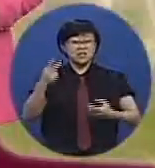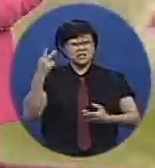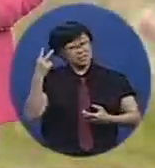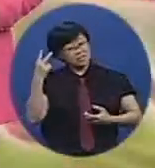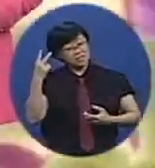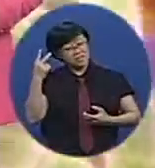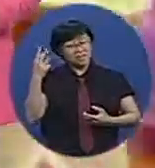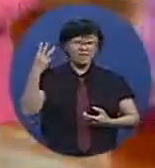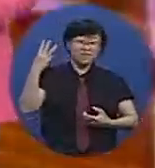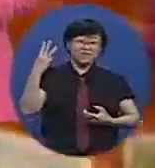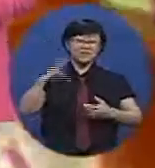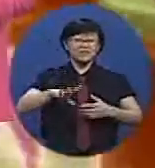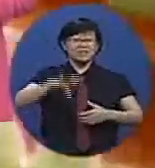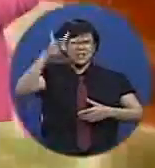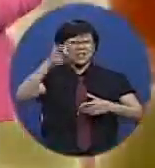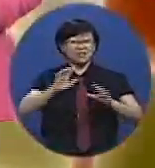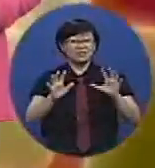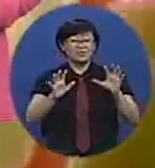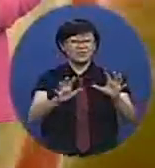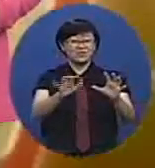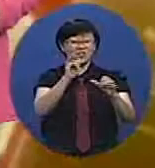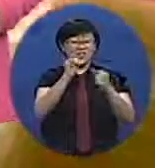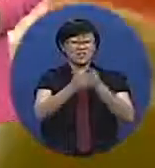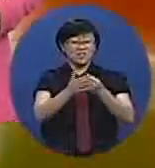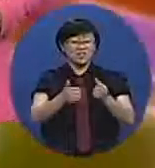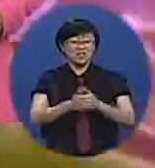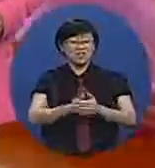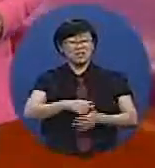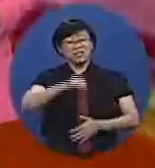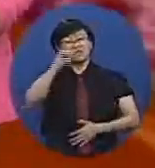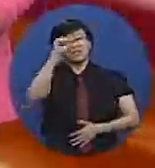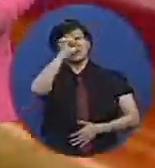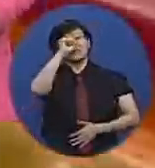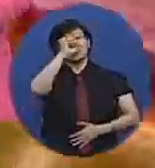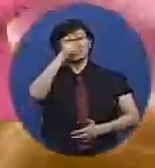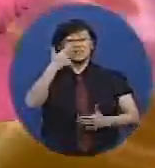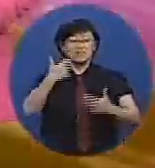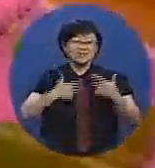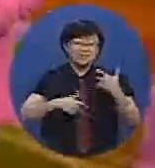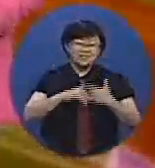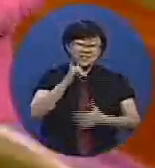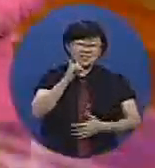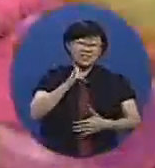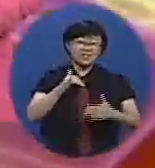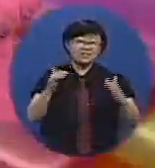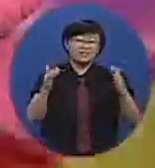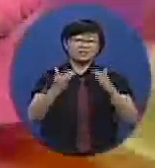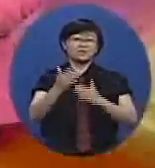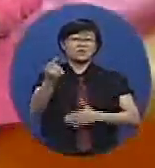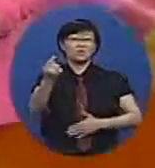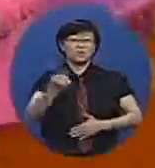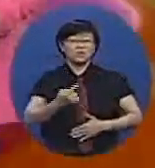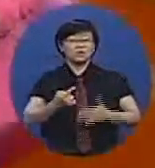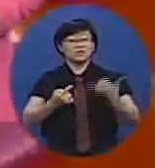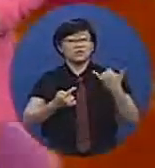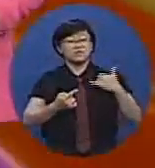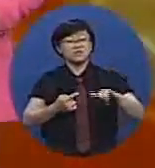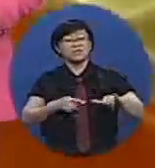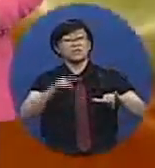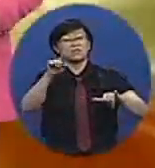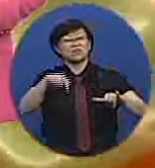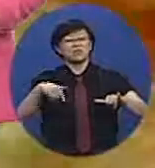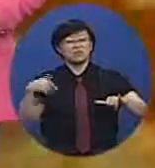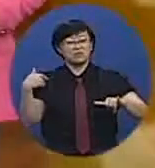갔어요. 아하. 네. 그래갖고, 어떻게 좋고, 재밌고, 집으로 이렇게 올 때는 자식들이 올 때는